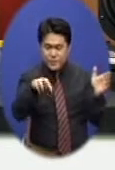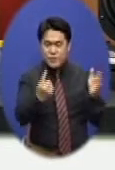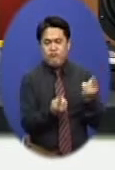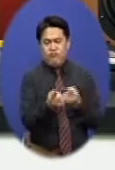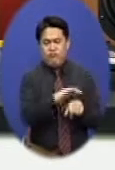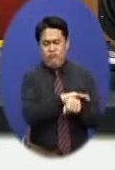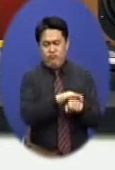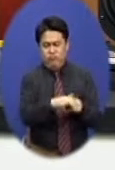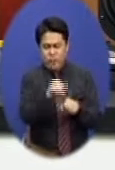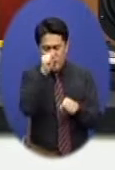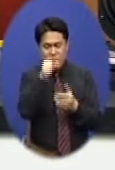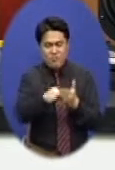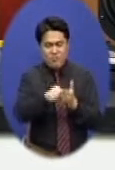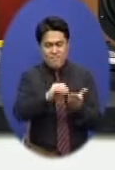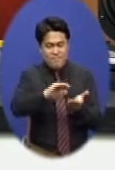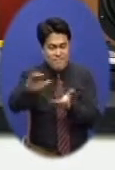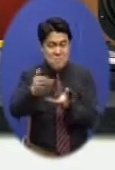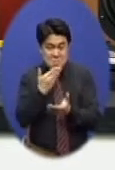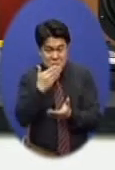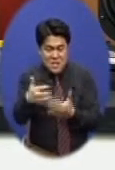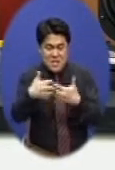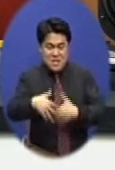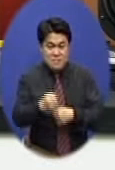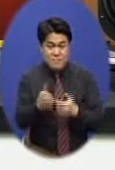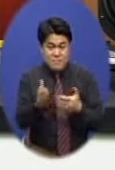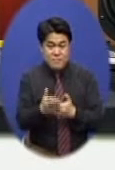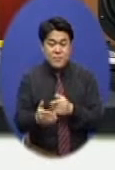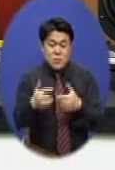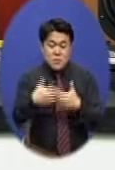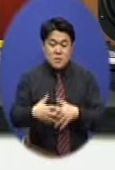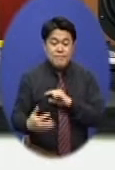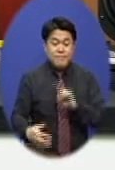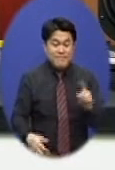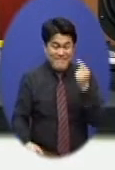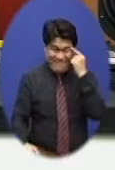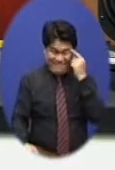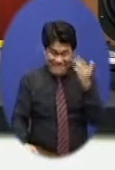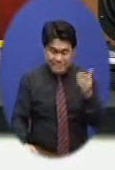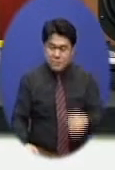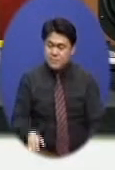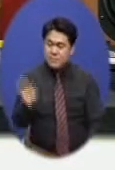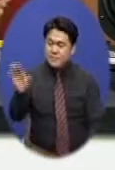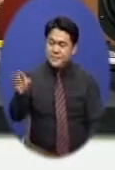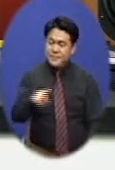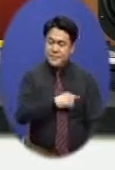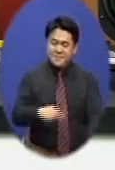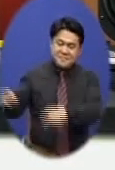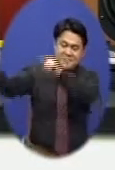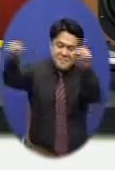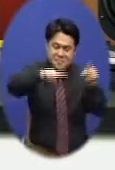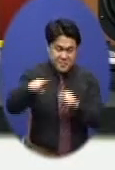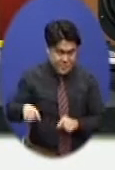고품질 농산물을 생산할 네. 수 있는 장치를 개발했습니다. 그래요. 이 장치는 무엇일까요? 자, 원희정 씨. 먼저 전국에